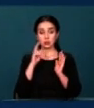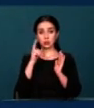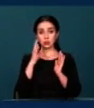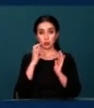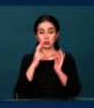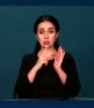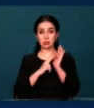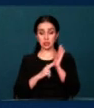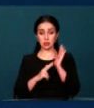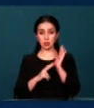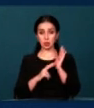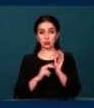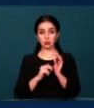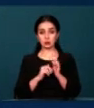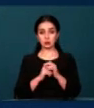18480